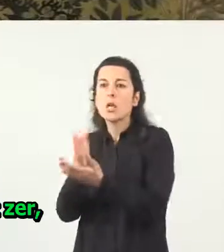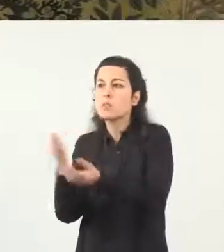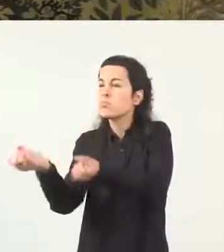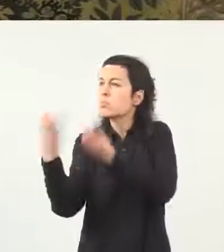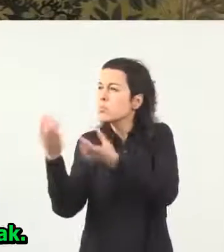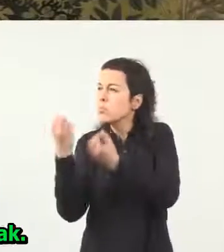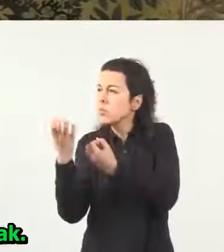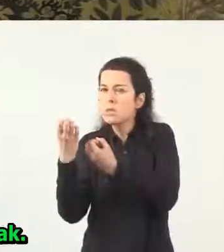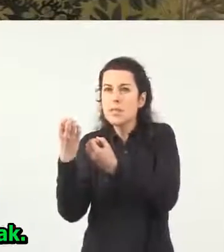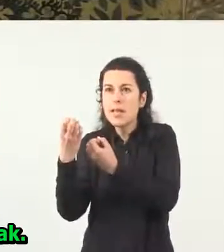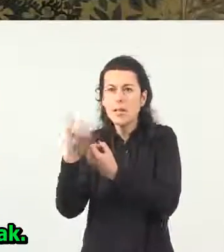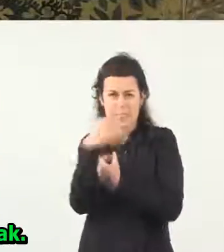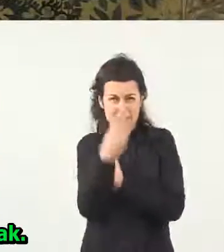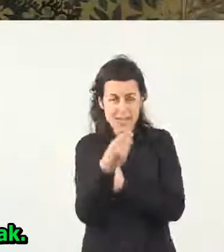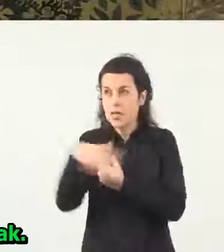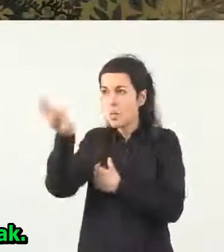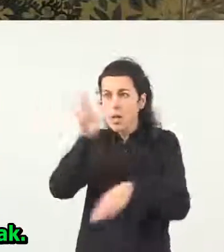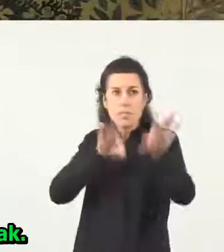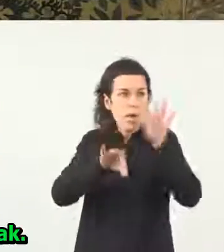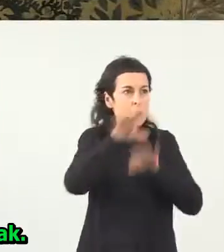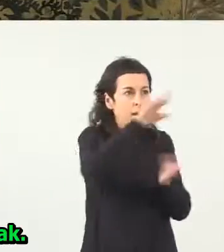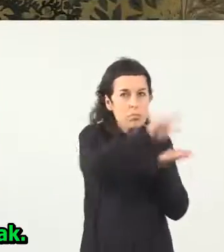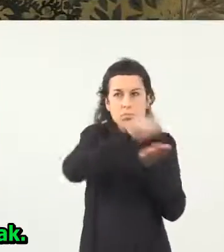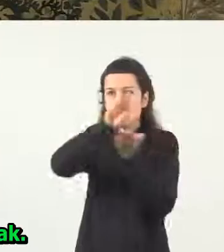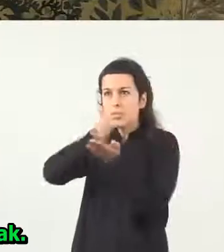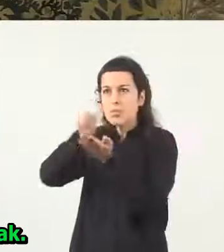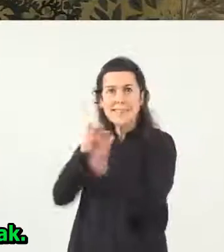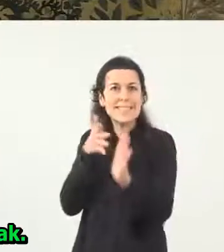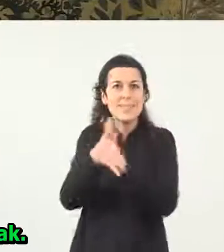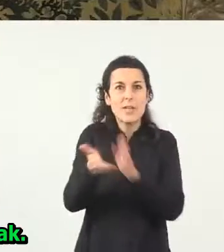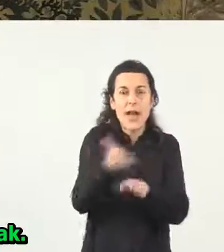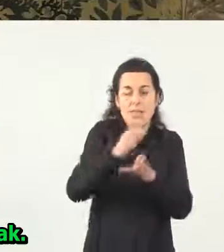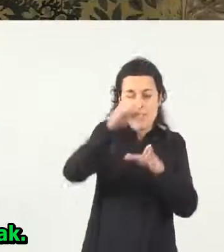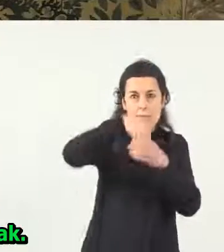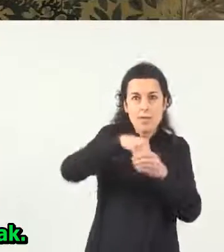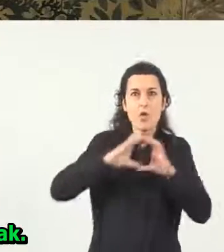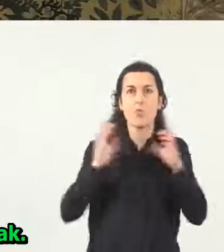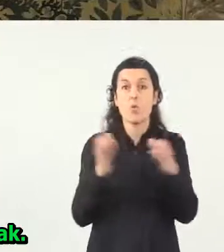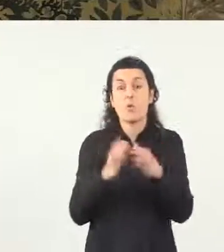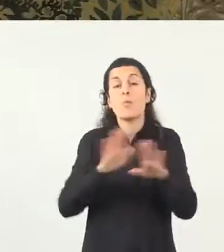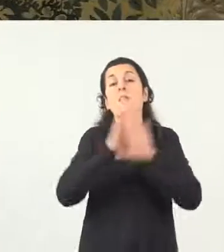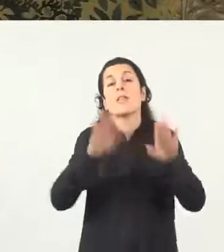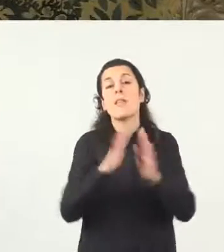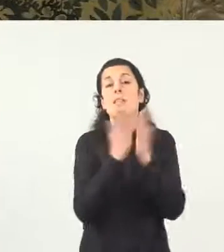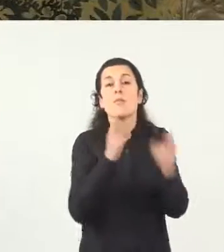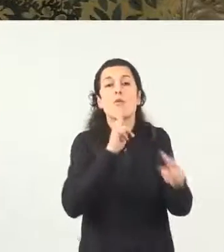bat, ulertzen duzue? Ezagutza hori oso kolektiboa da, baina klaro gero nire izena darama liburuak.